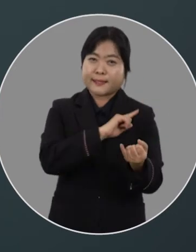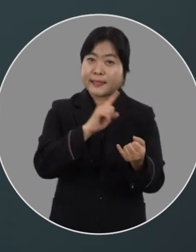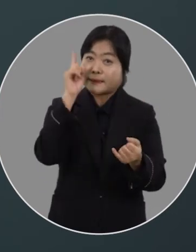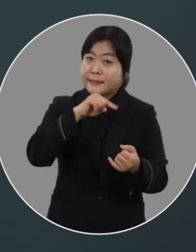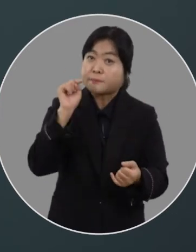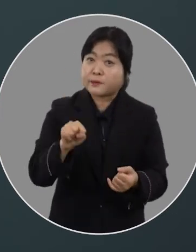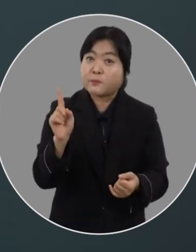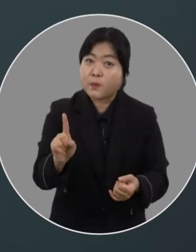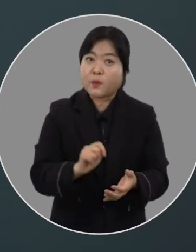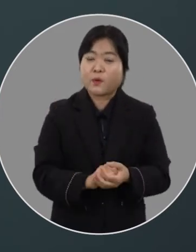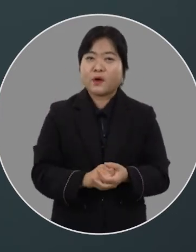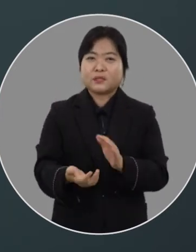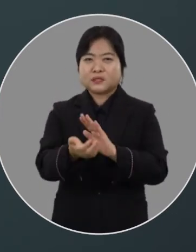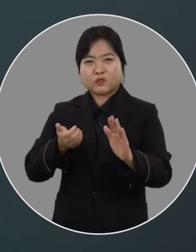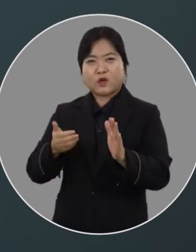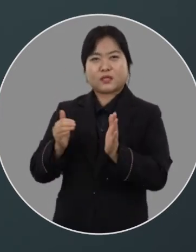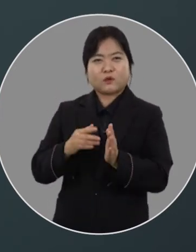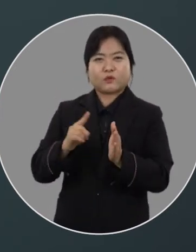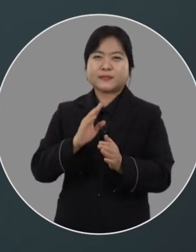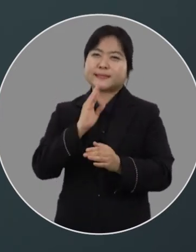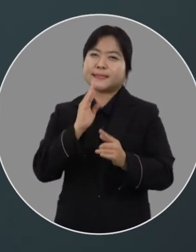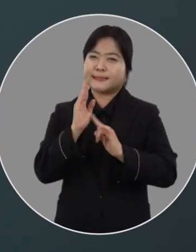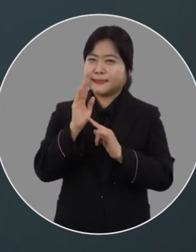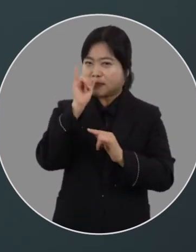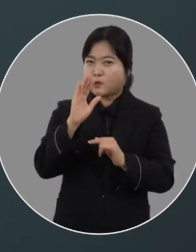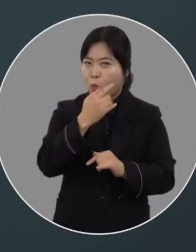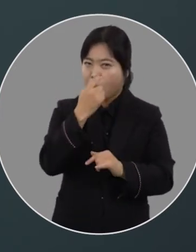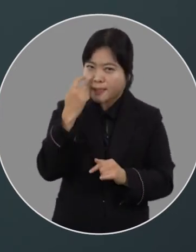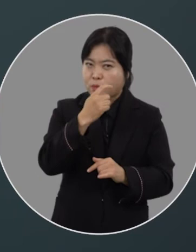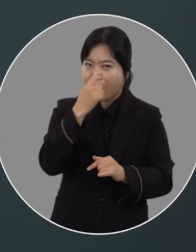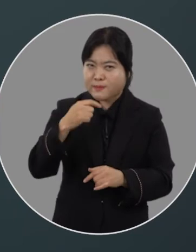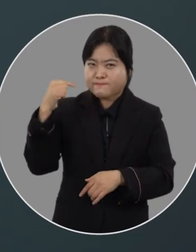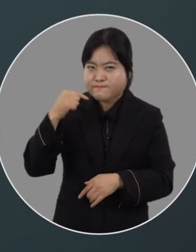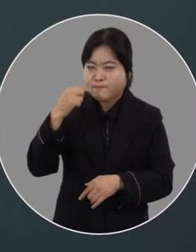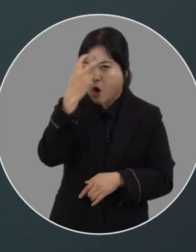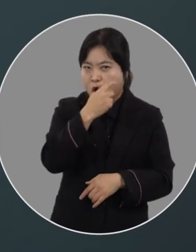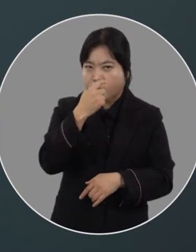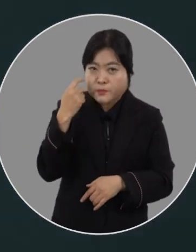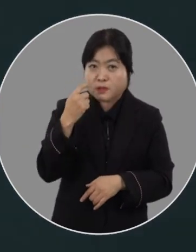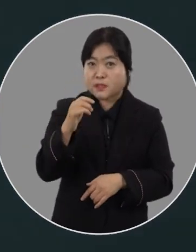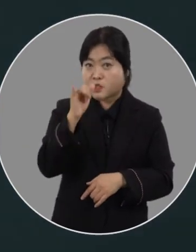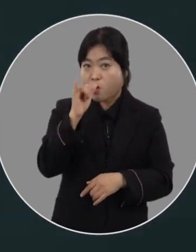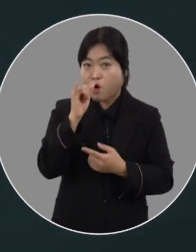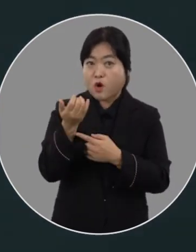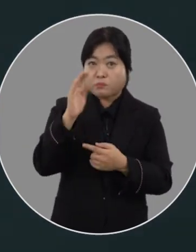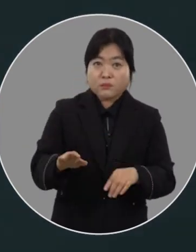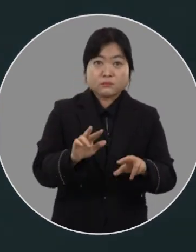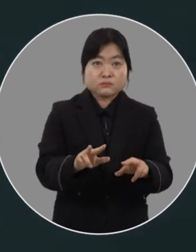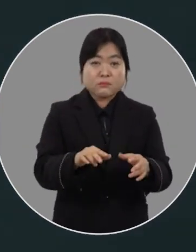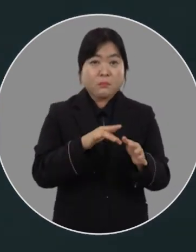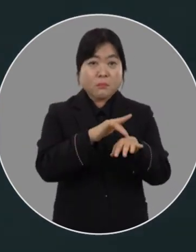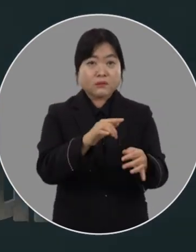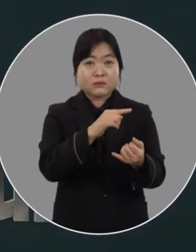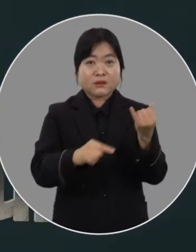것은 무엇이었냐면 그전까지는 어떠한 사실이 있어야 되고 이런 것들을 철저하게 검증했다면 모든 체계가